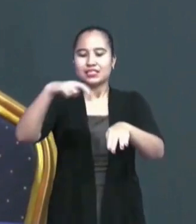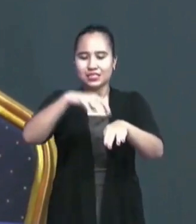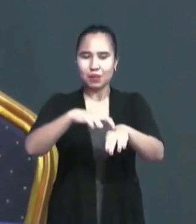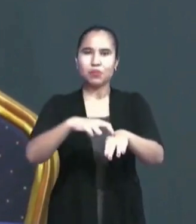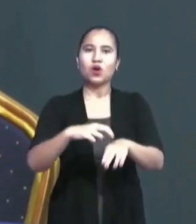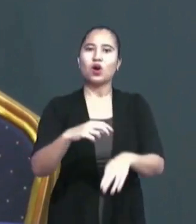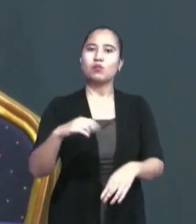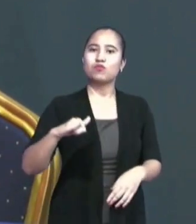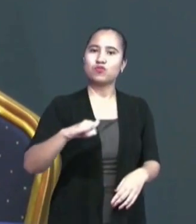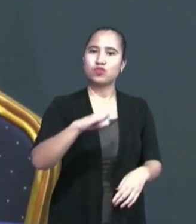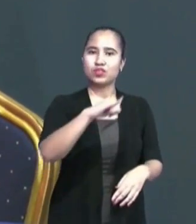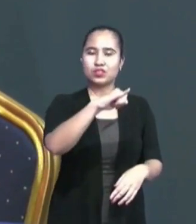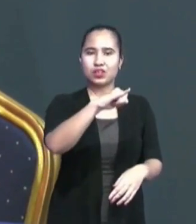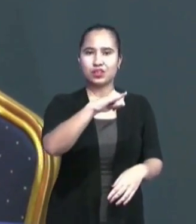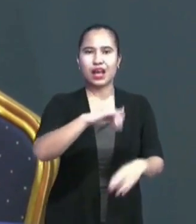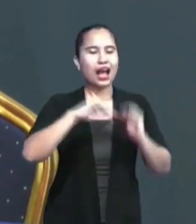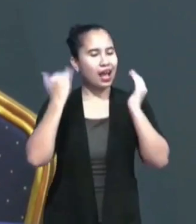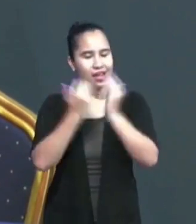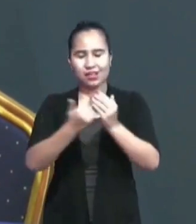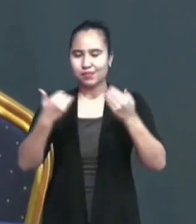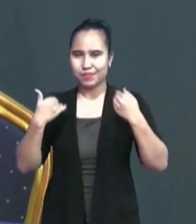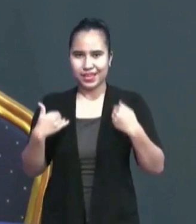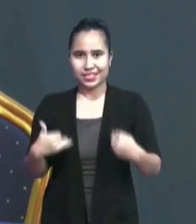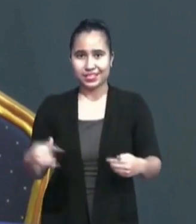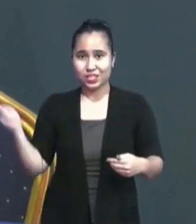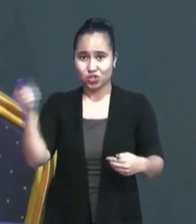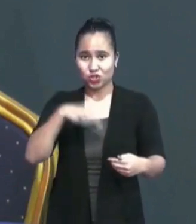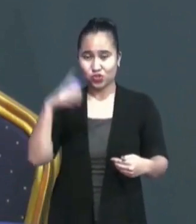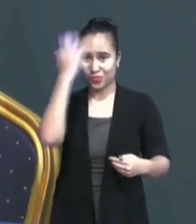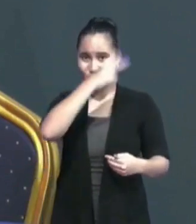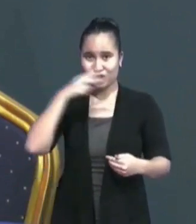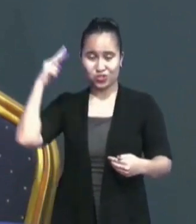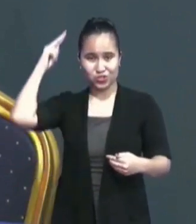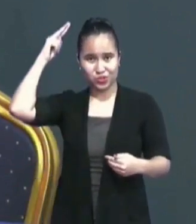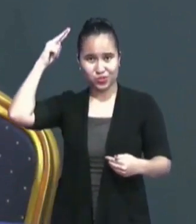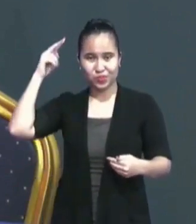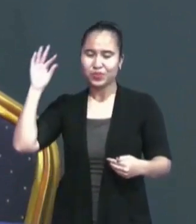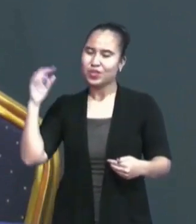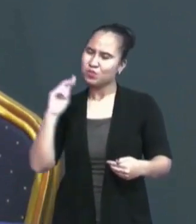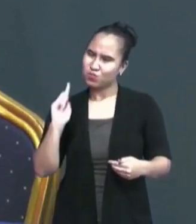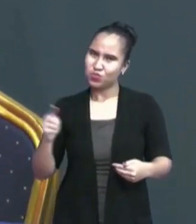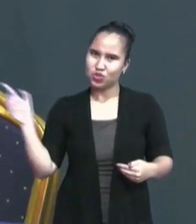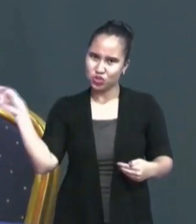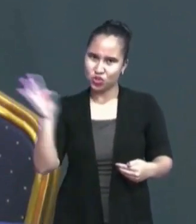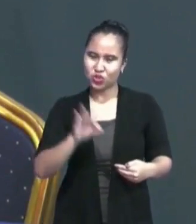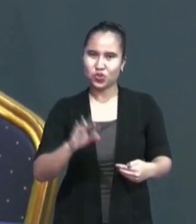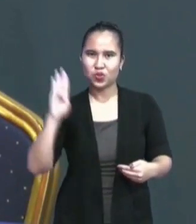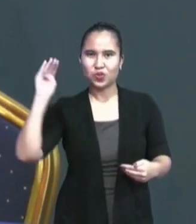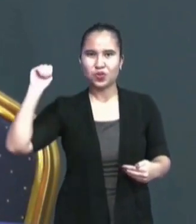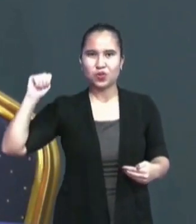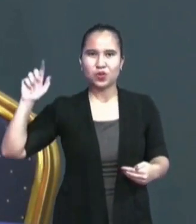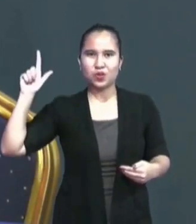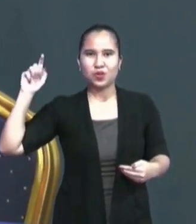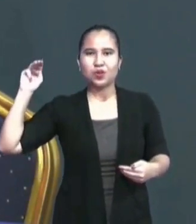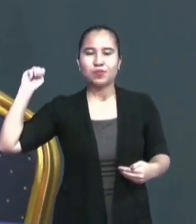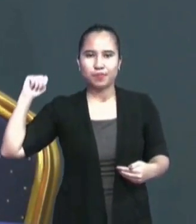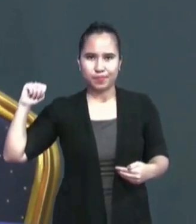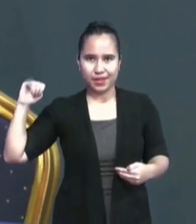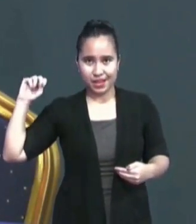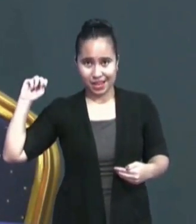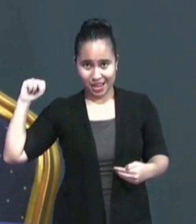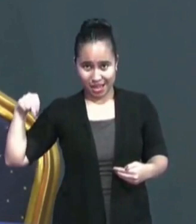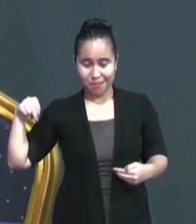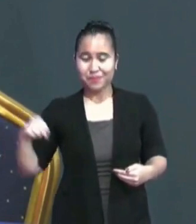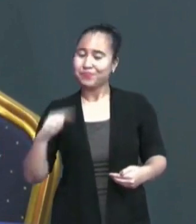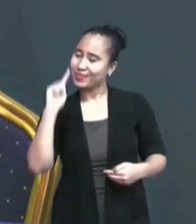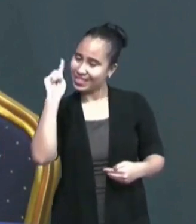alle mensen die terugkomen, de repatrianten van Suriname, die terug moeten komen vanuit Belém, zullen gescreend worden, zullen in